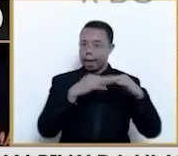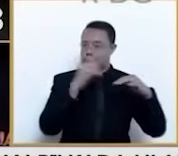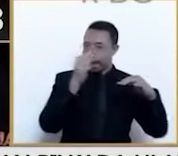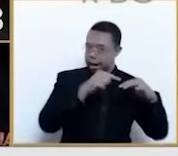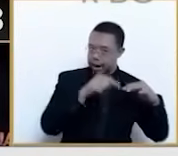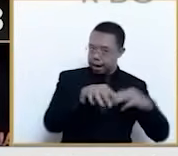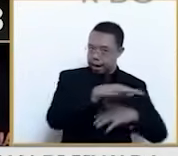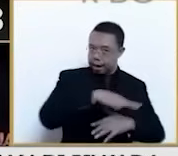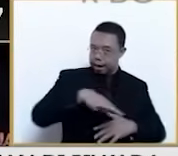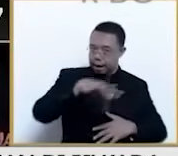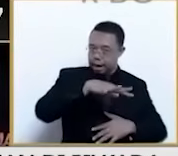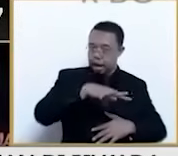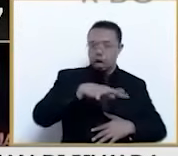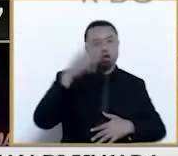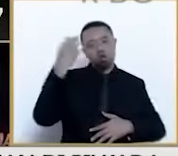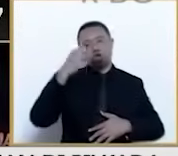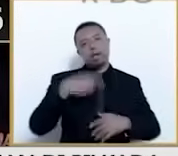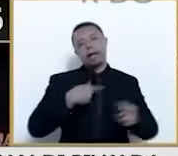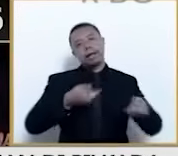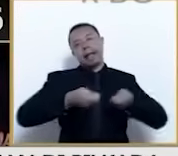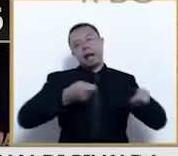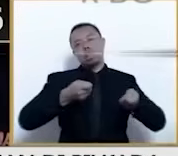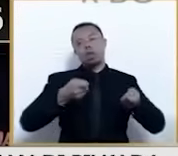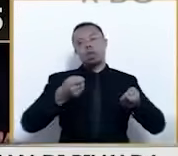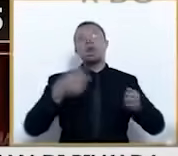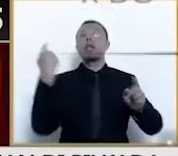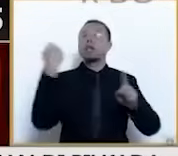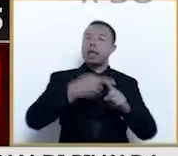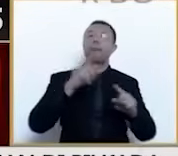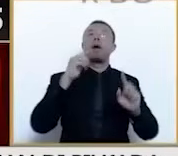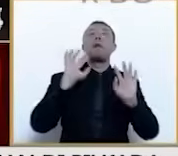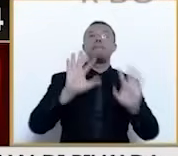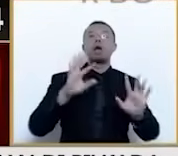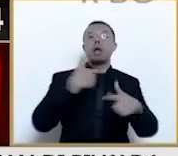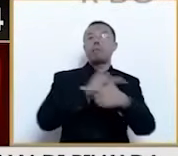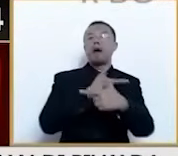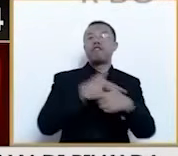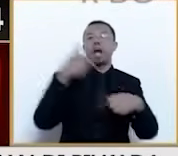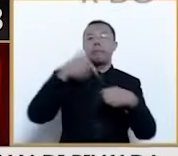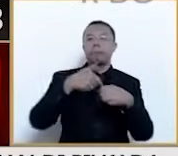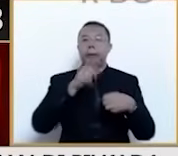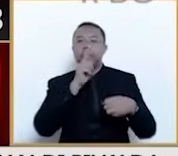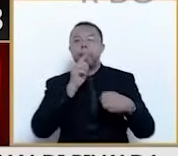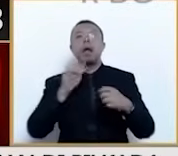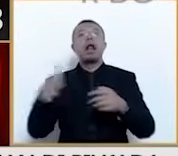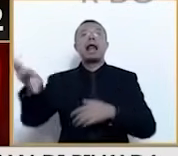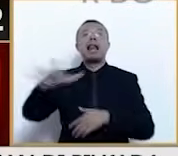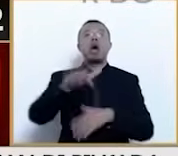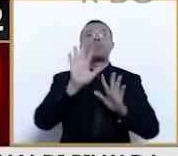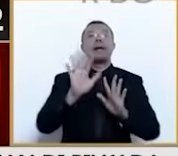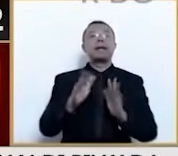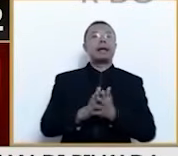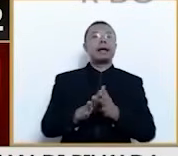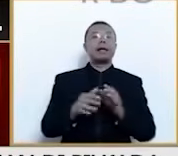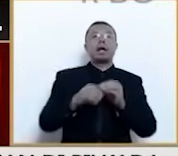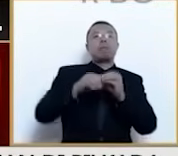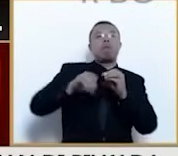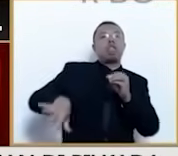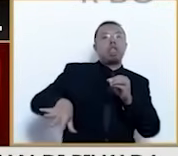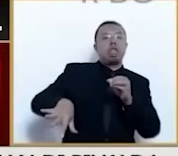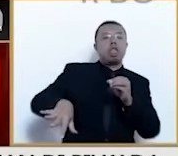saja masih sulit teratasi, apalagi adanya mafia-mafia BBM. Di laut itu banyak yang kencing, Pak.